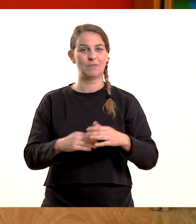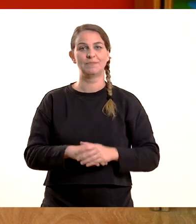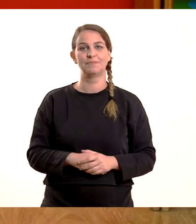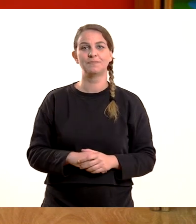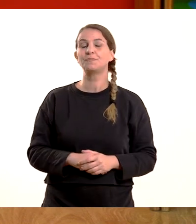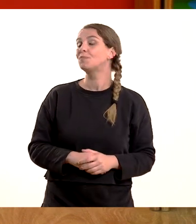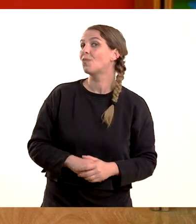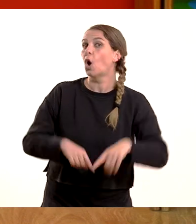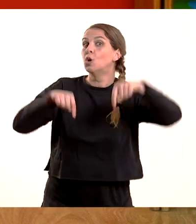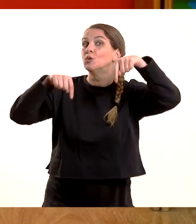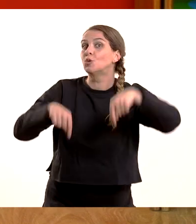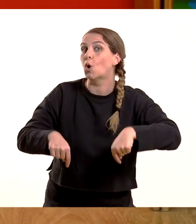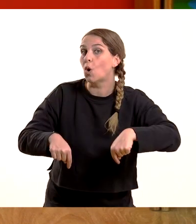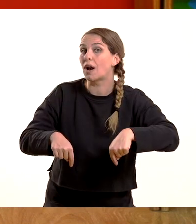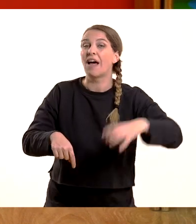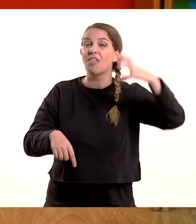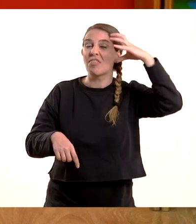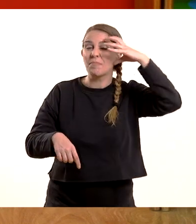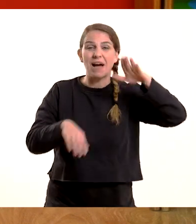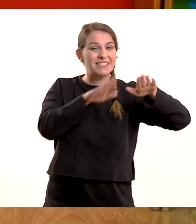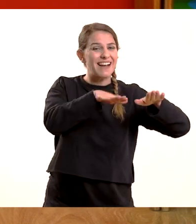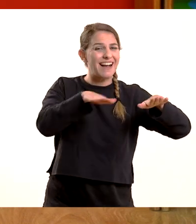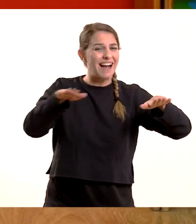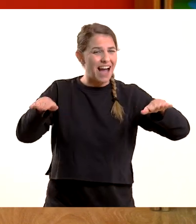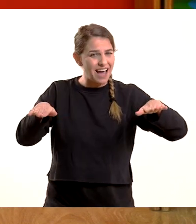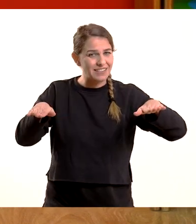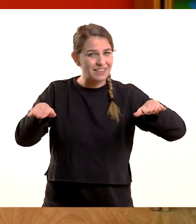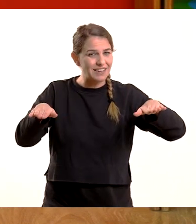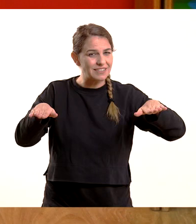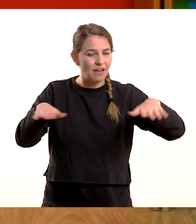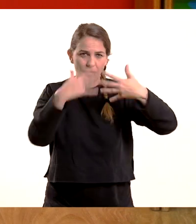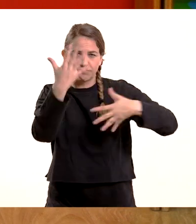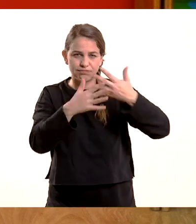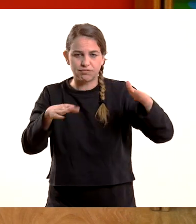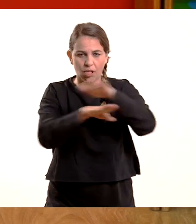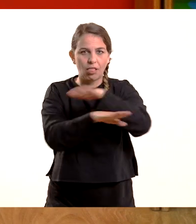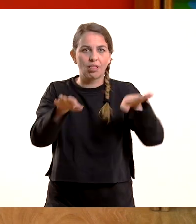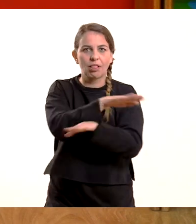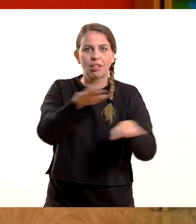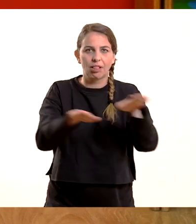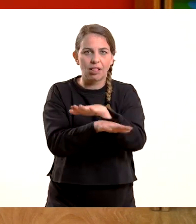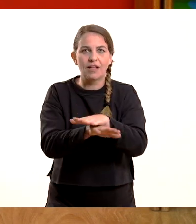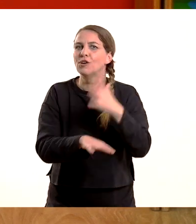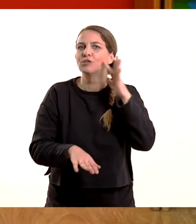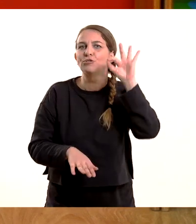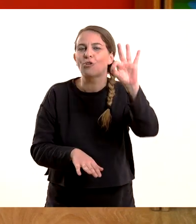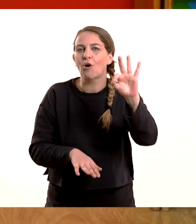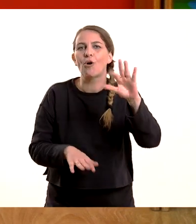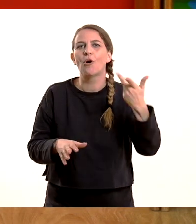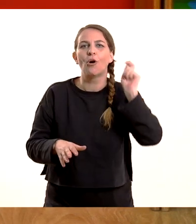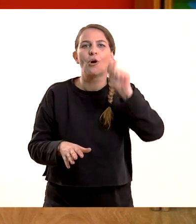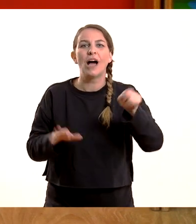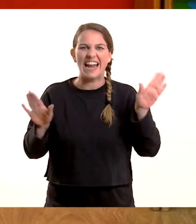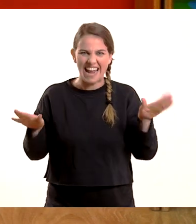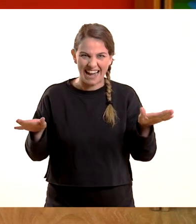Τώρα τι λέτε, να πάρουμε τις κάρτες μας, να τις μπερδέψουμε και η νεράιδα να γίνει αυτή που